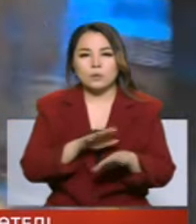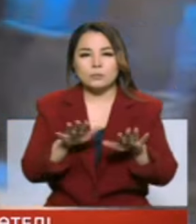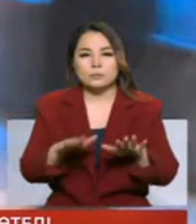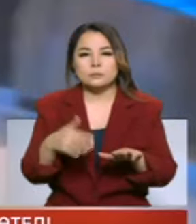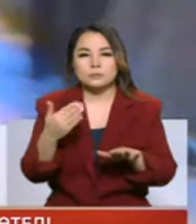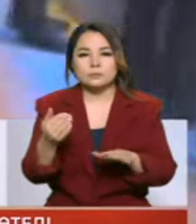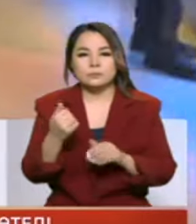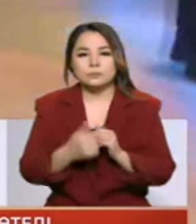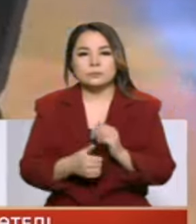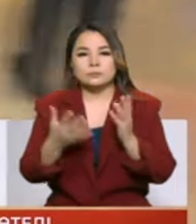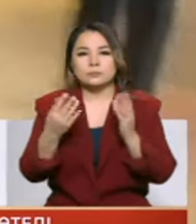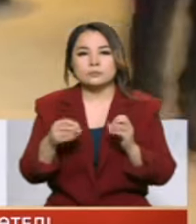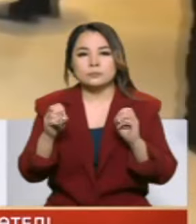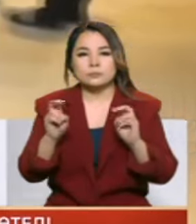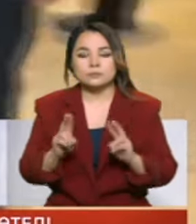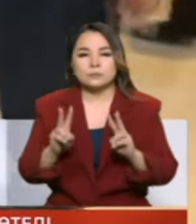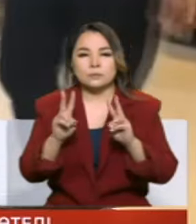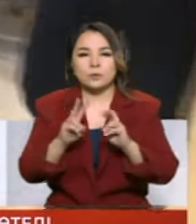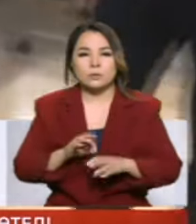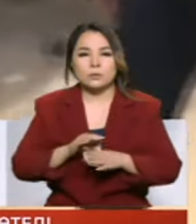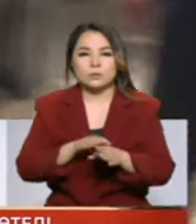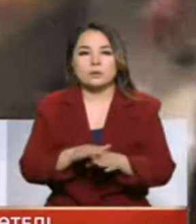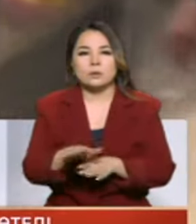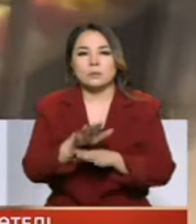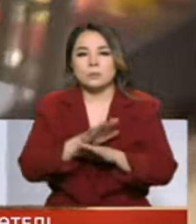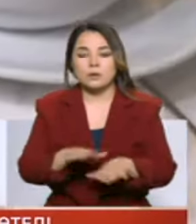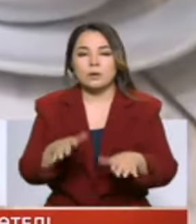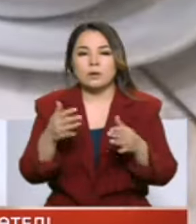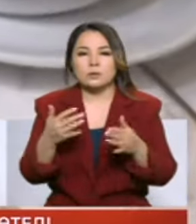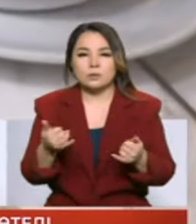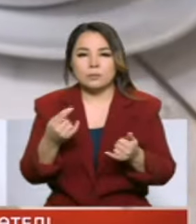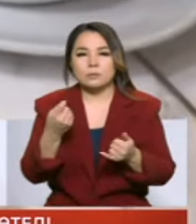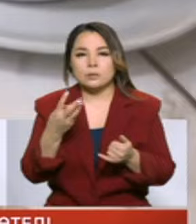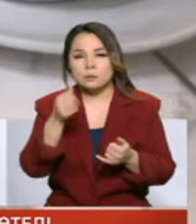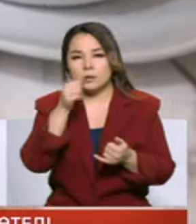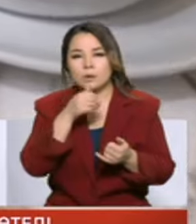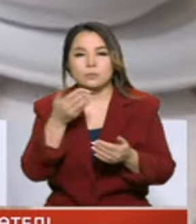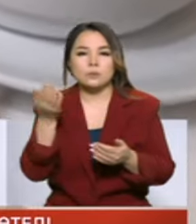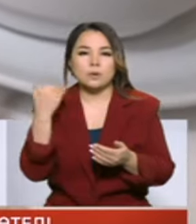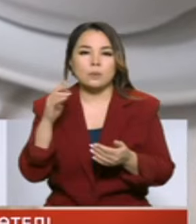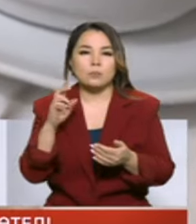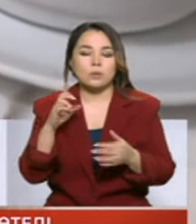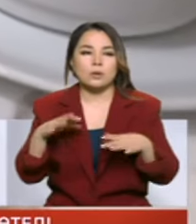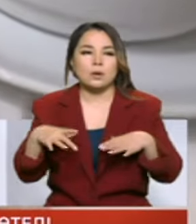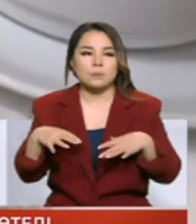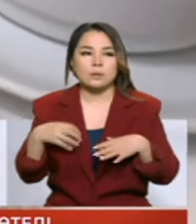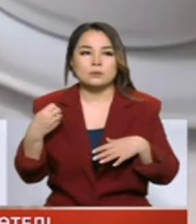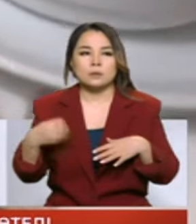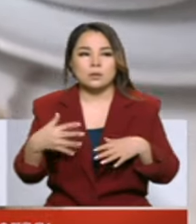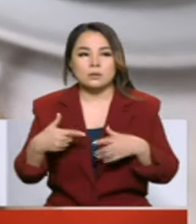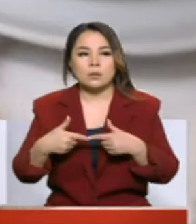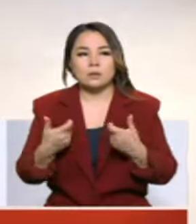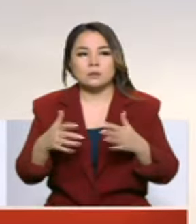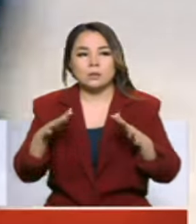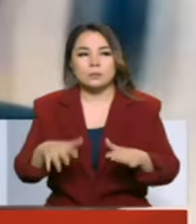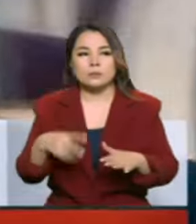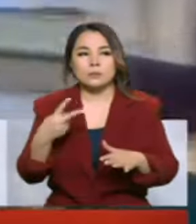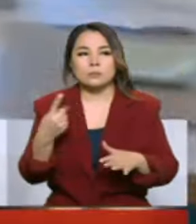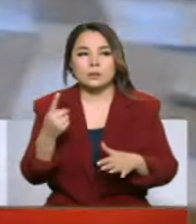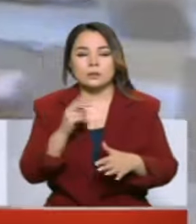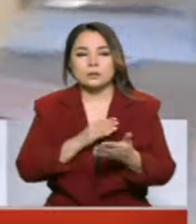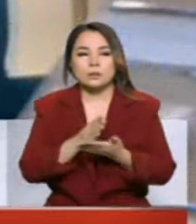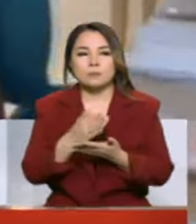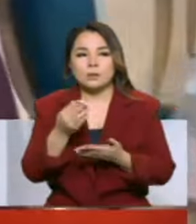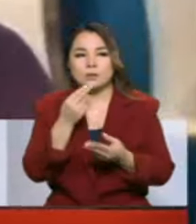істейтіндерге күнделікті арнайы тексерістер де жүргізілмеген. Айта кетейік, осыдан бірнеше ай бұрын Бурабайдағы ең қымбат қонақ үйдің 21